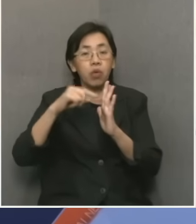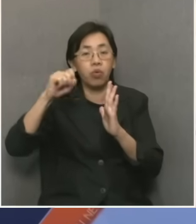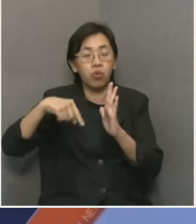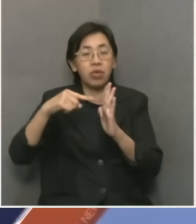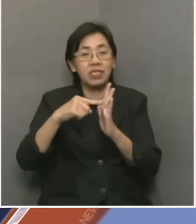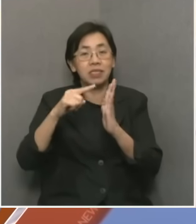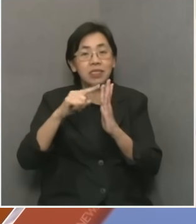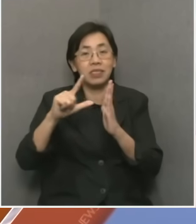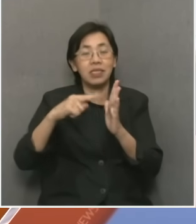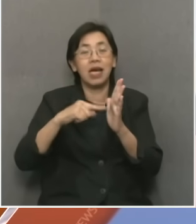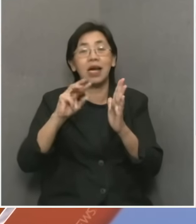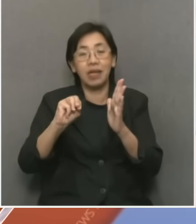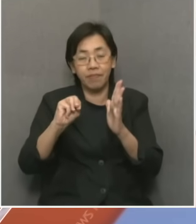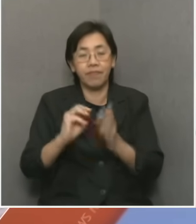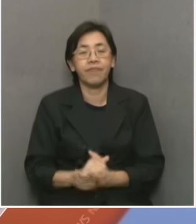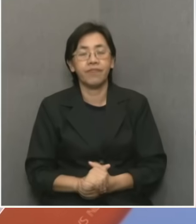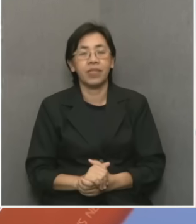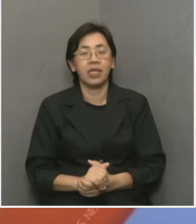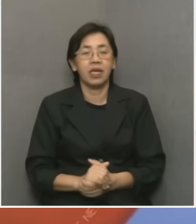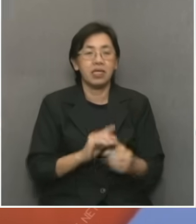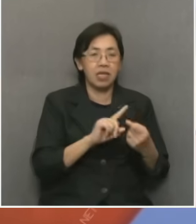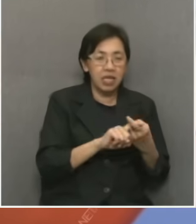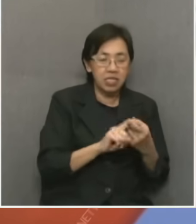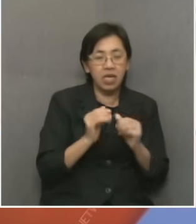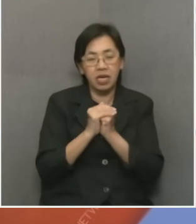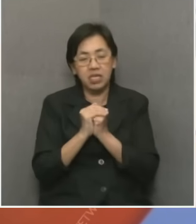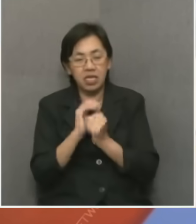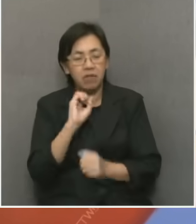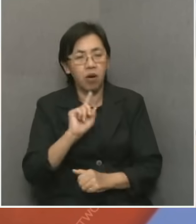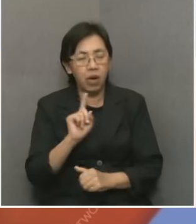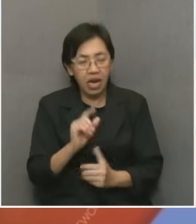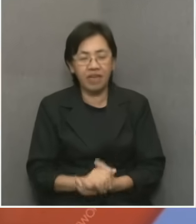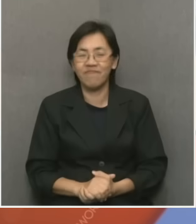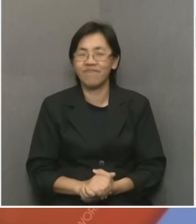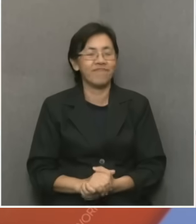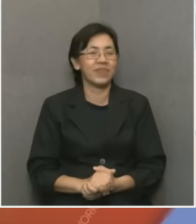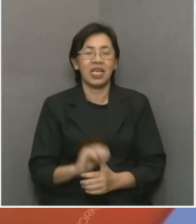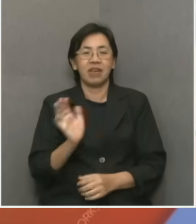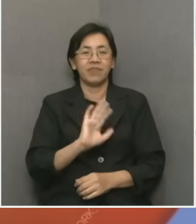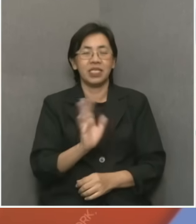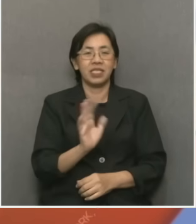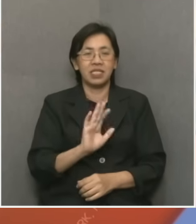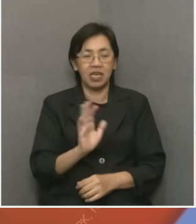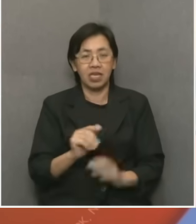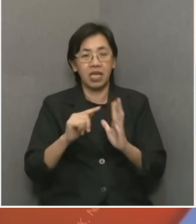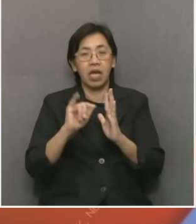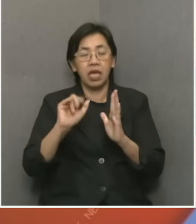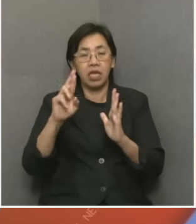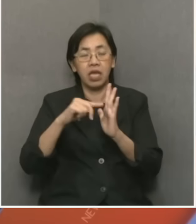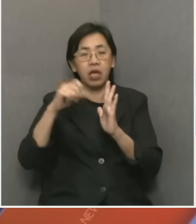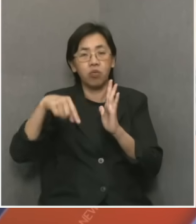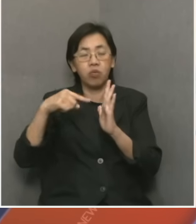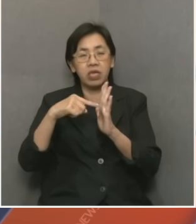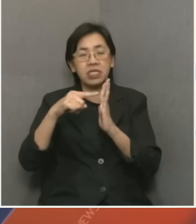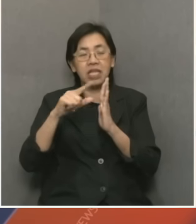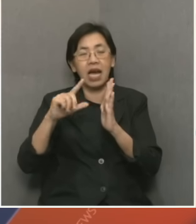วนทางรัสเซียแล้วก็จีนเนี่ยยังยืนยันว่าเยรูซาเล็มตะวันออกเนี่ยนะฮะต้องเป็นเมืองหลวงของปาเลส